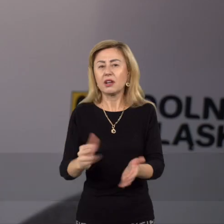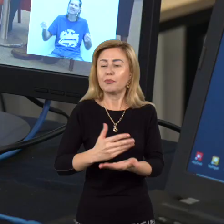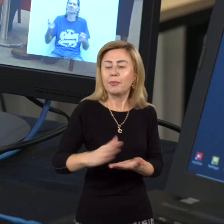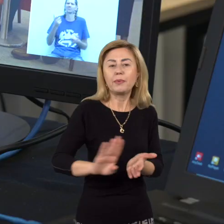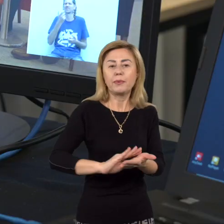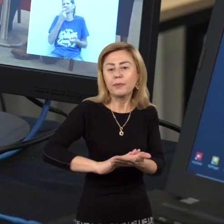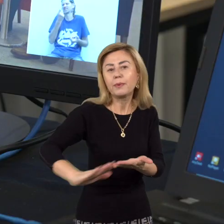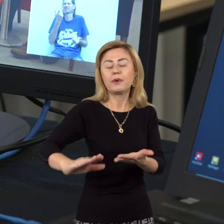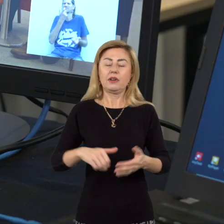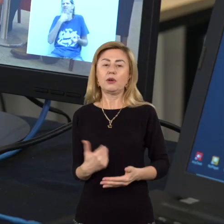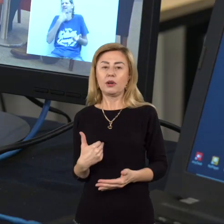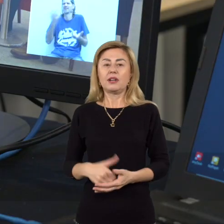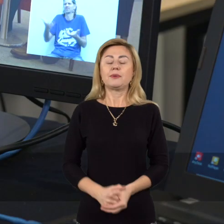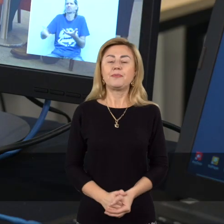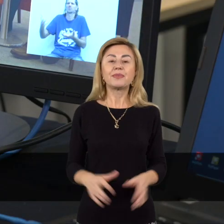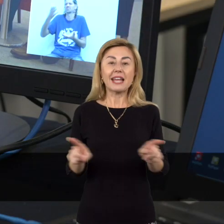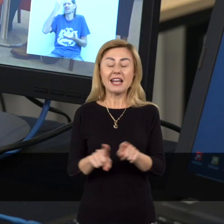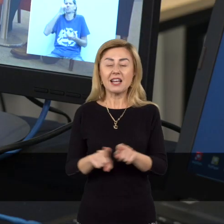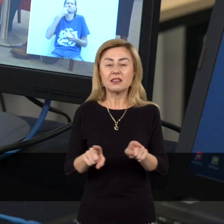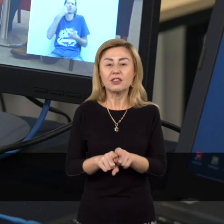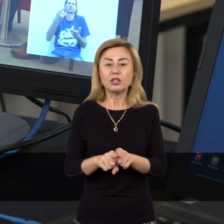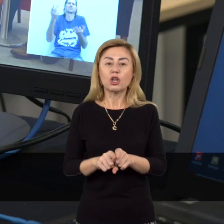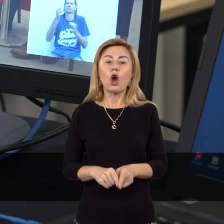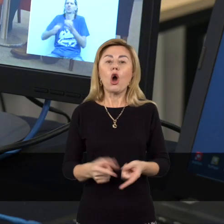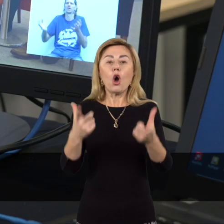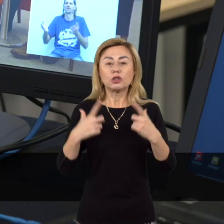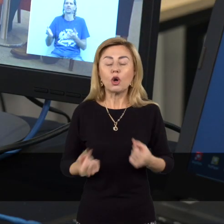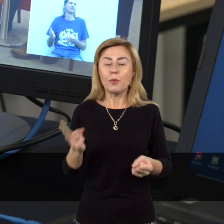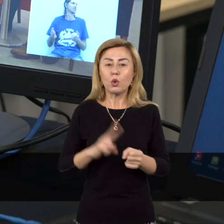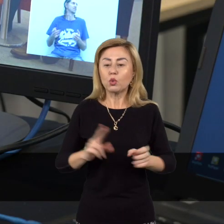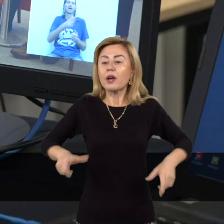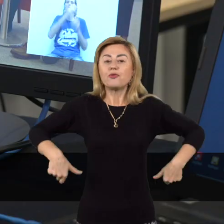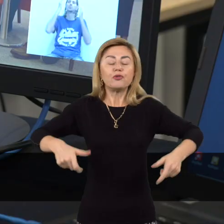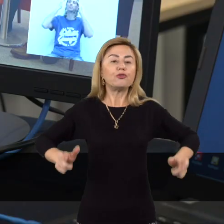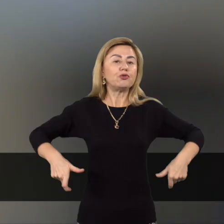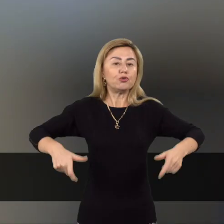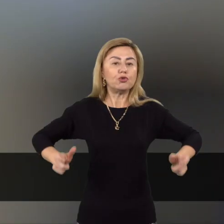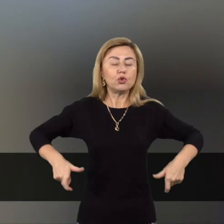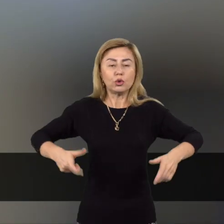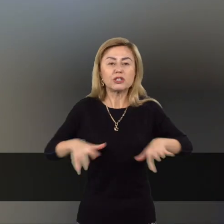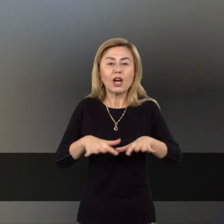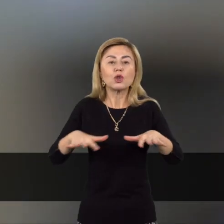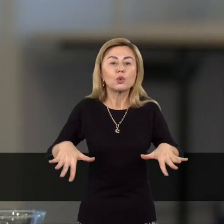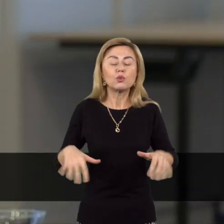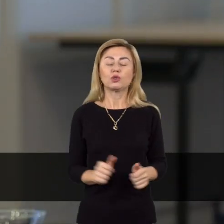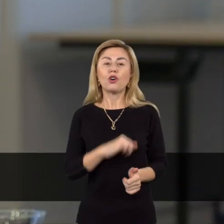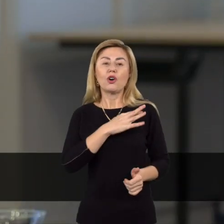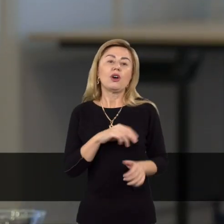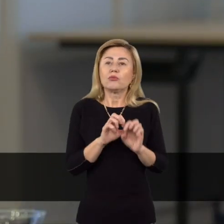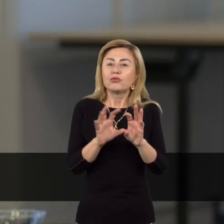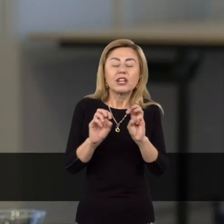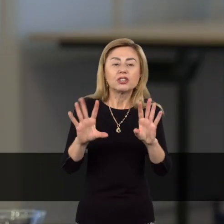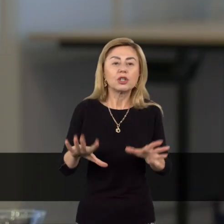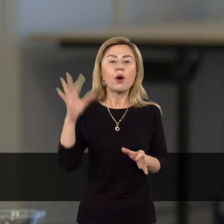nie stawiać. W kontekście osób poruszających się na wózkach inwalidzkich sporo do dodania miała